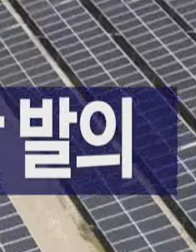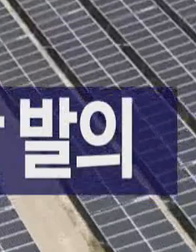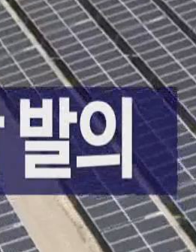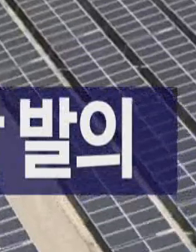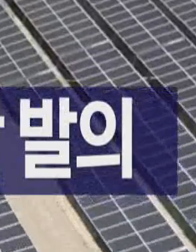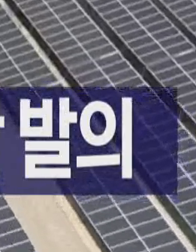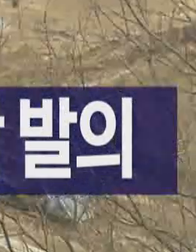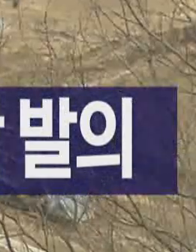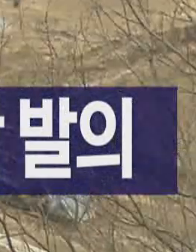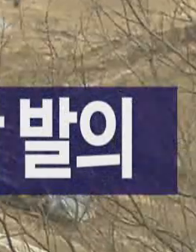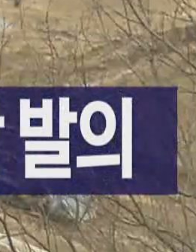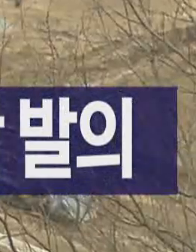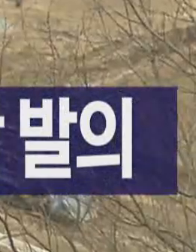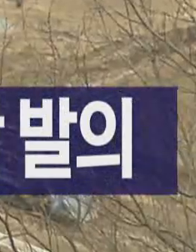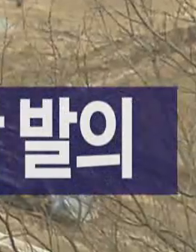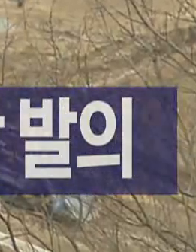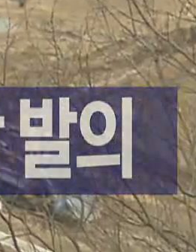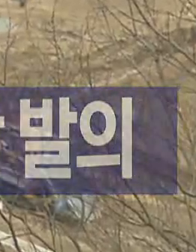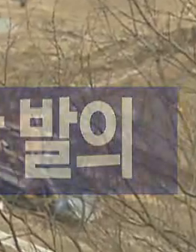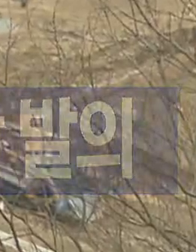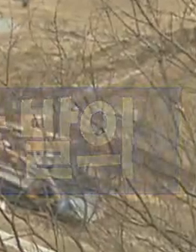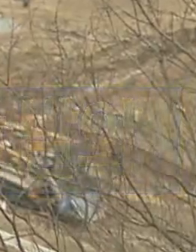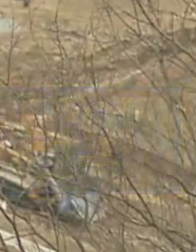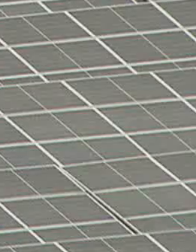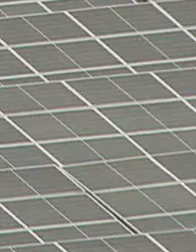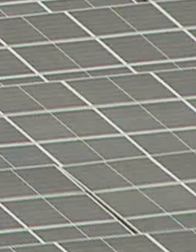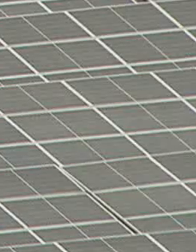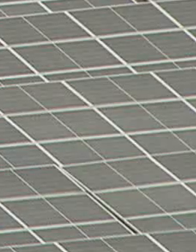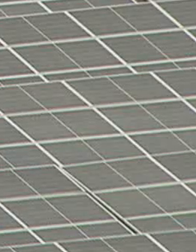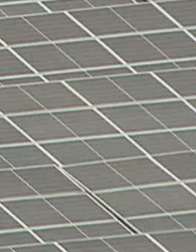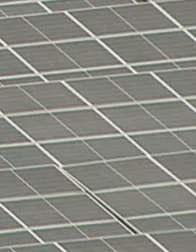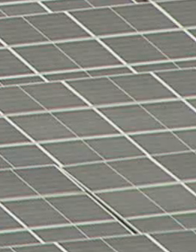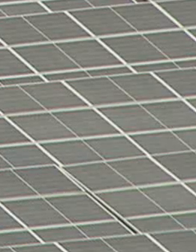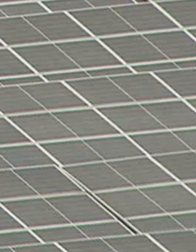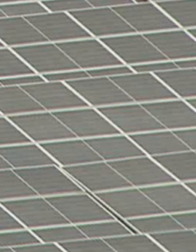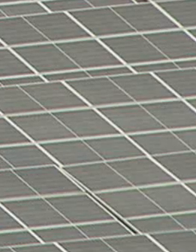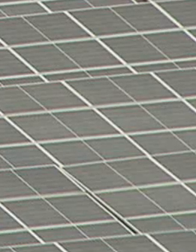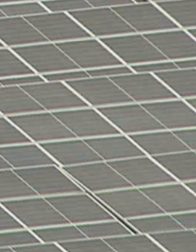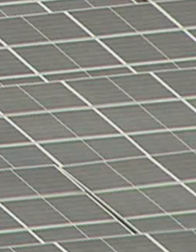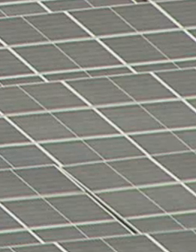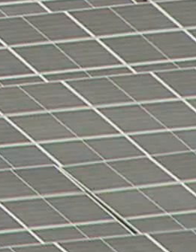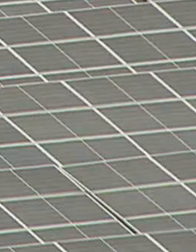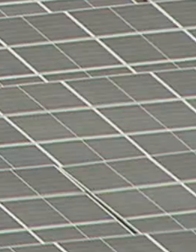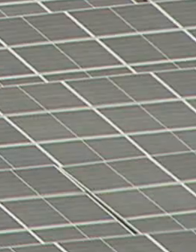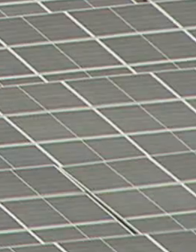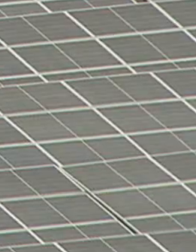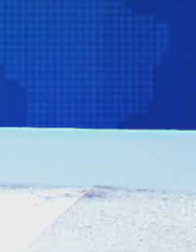설비로 난개발만 가속화할 뿐 주민들에게 돌아오는 수익은 없다는 게 이유입니다.